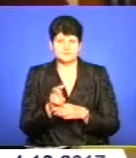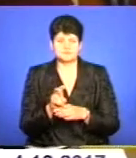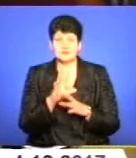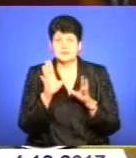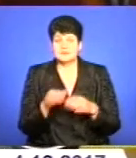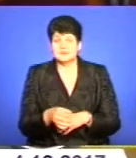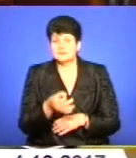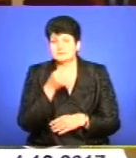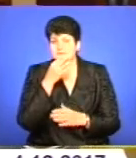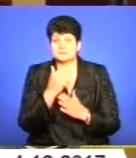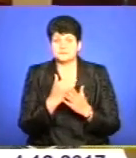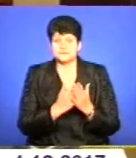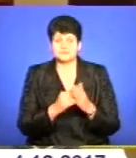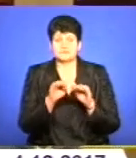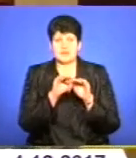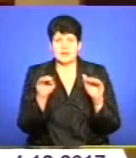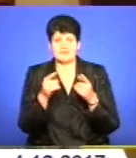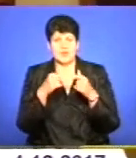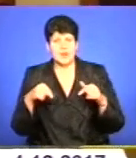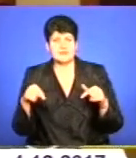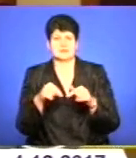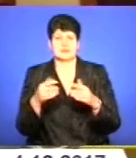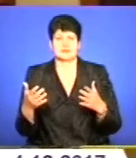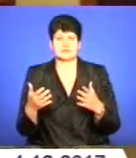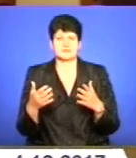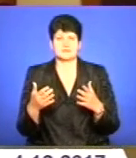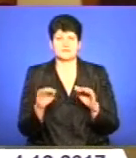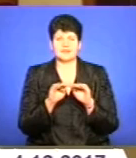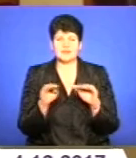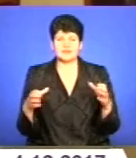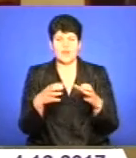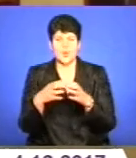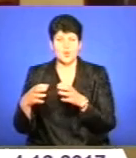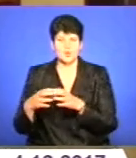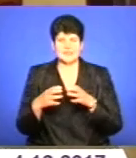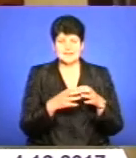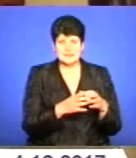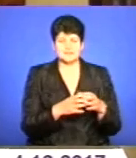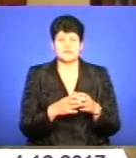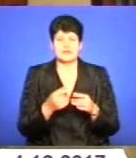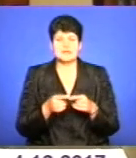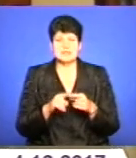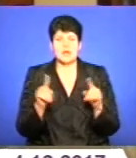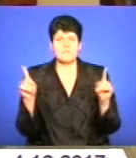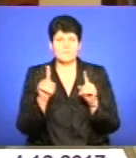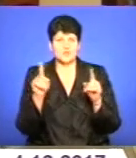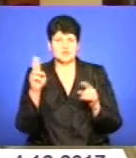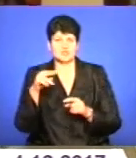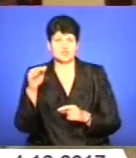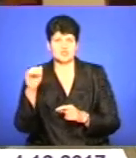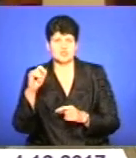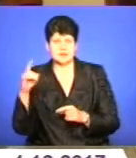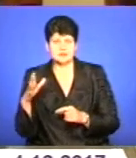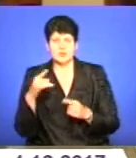від програм, від рівня організації, від рівня гуртів. І ця музика, джаз, це як